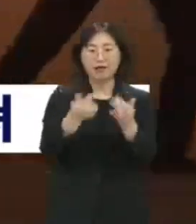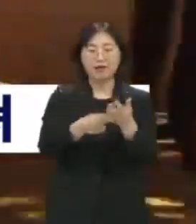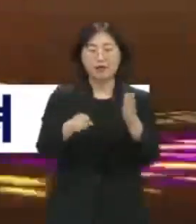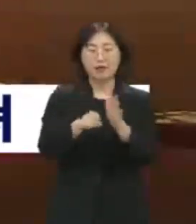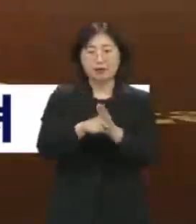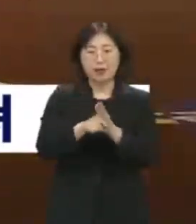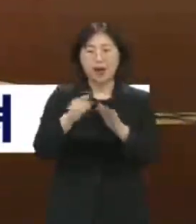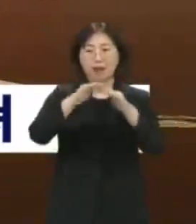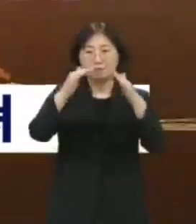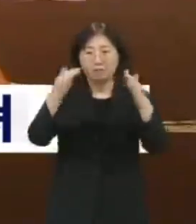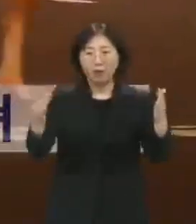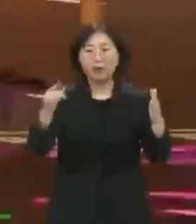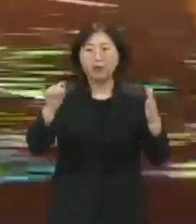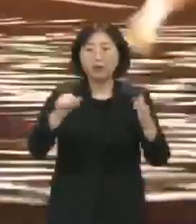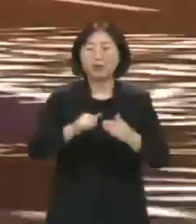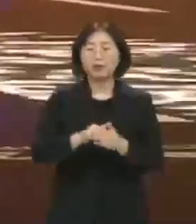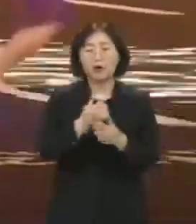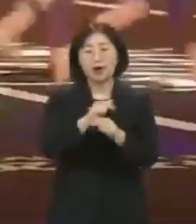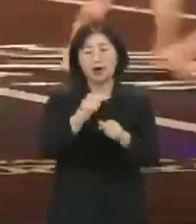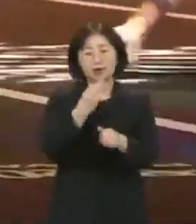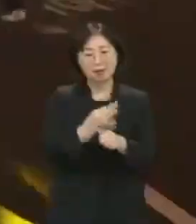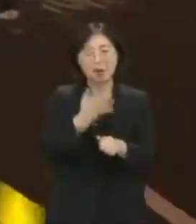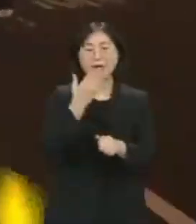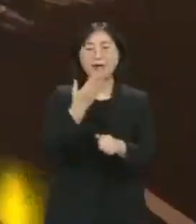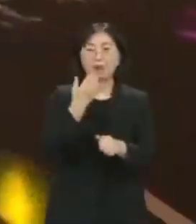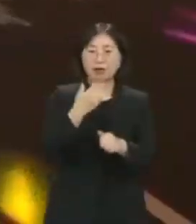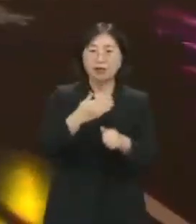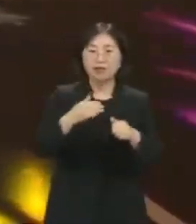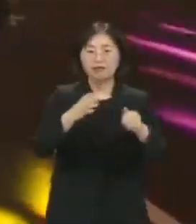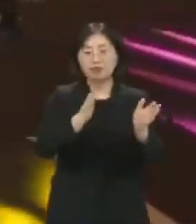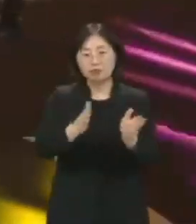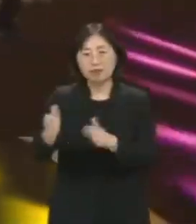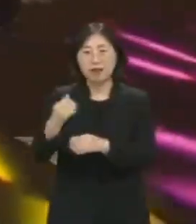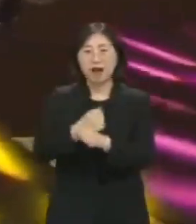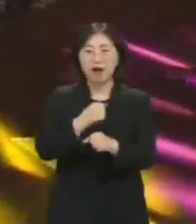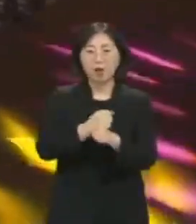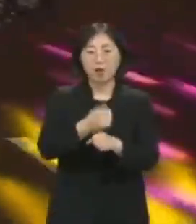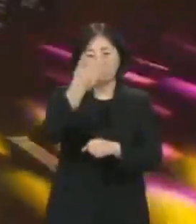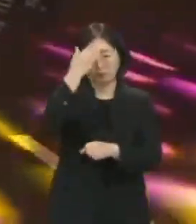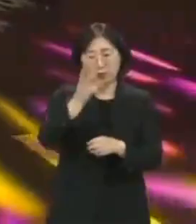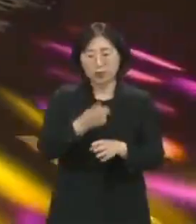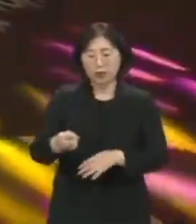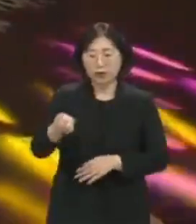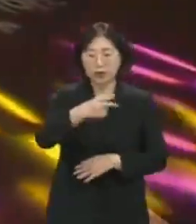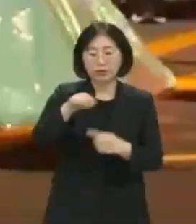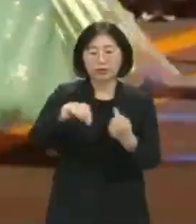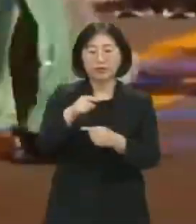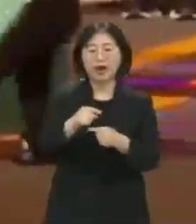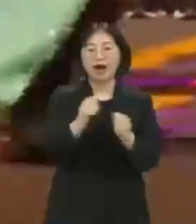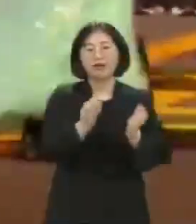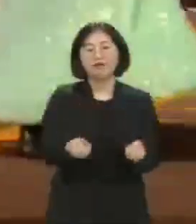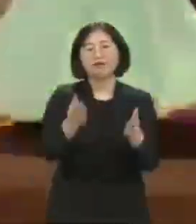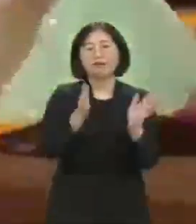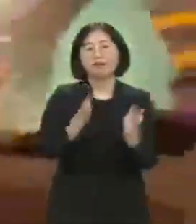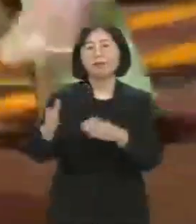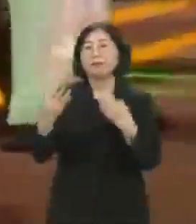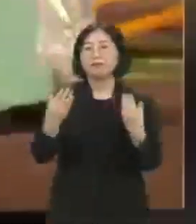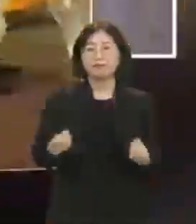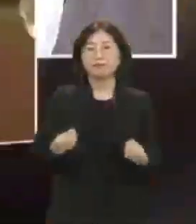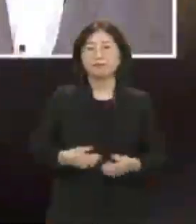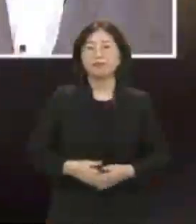그늘막과 먹거리 부스 등 편의시설 설치를 완료하고 무료 셔틀버스도 운행하는 등 축제 준비를 모두 마쳤습니다.